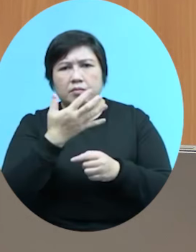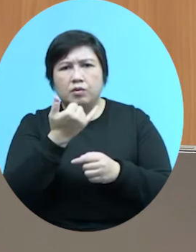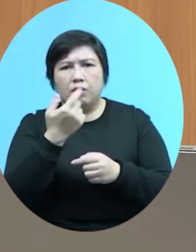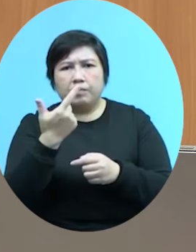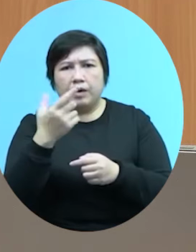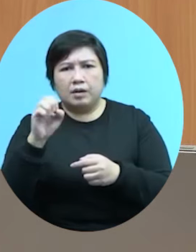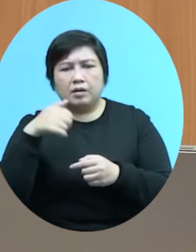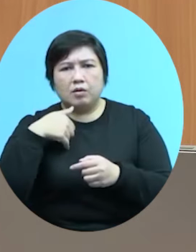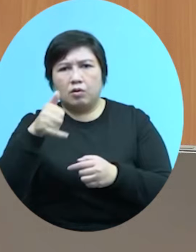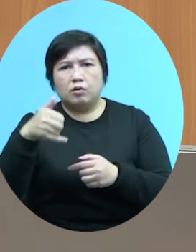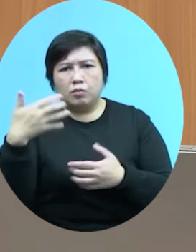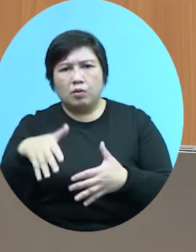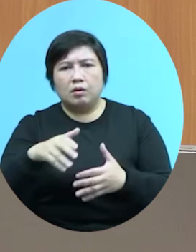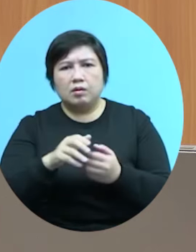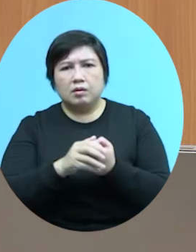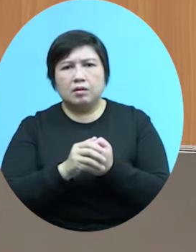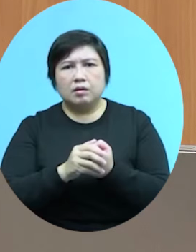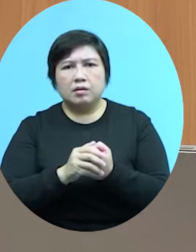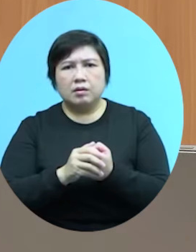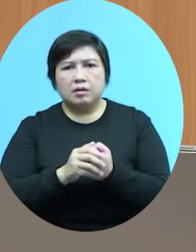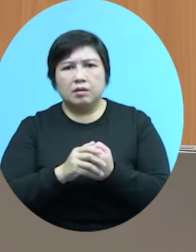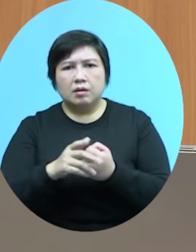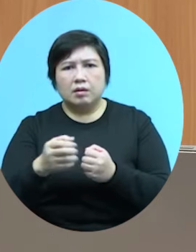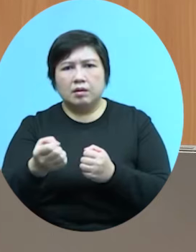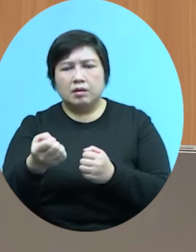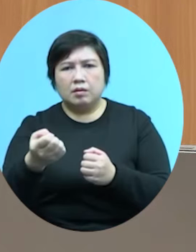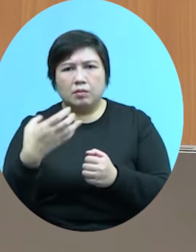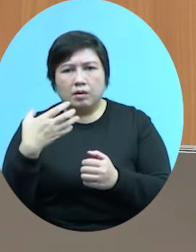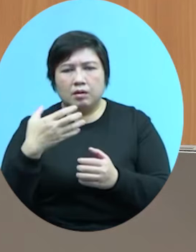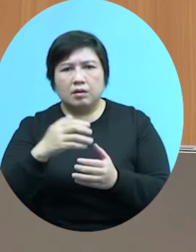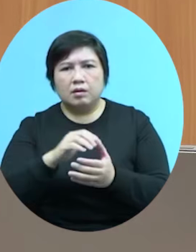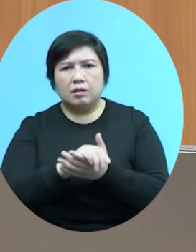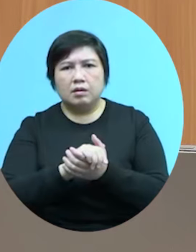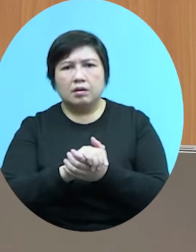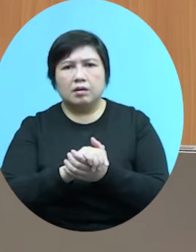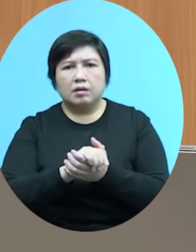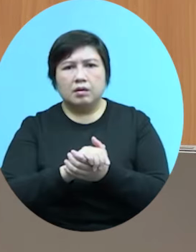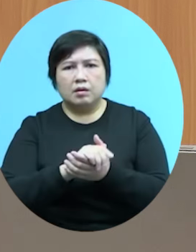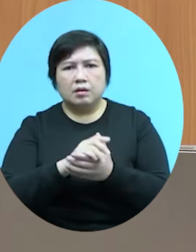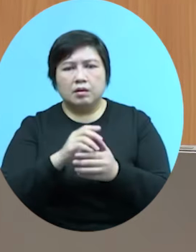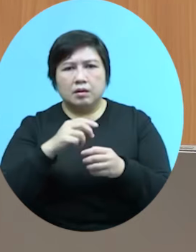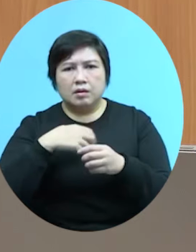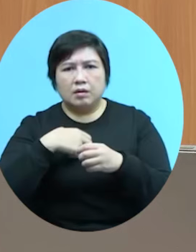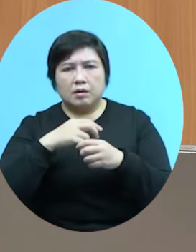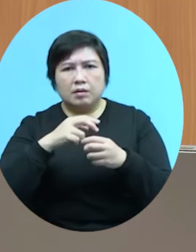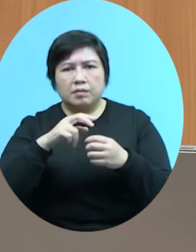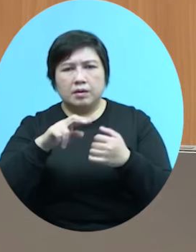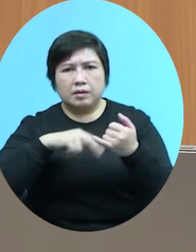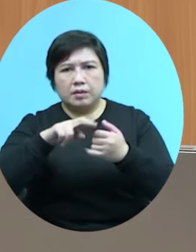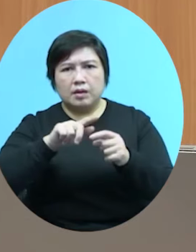去過那裡你說的是檢測中心的什麼